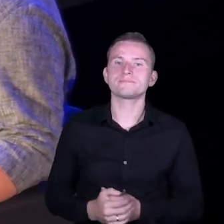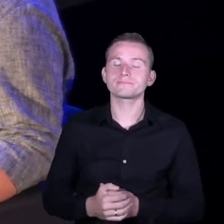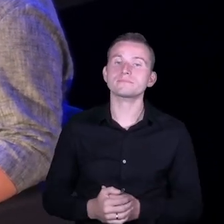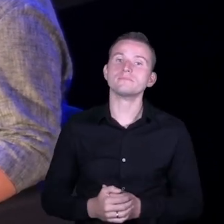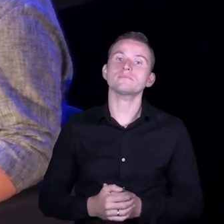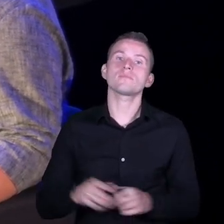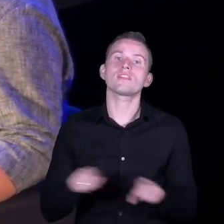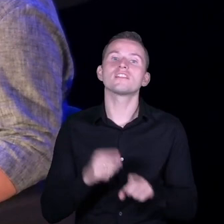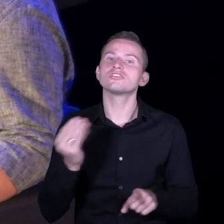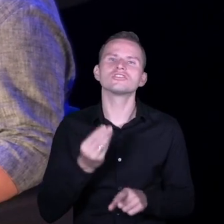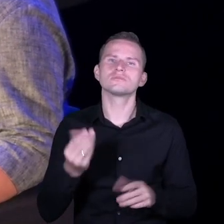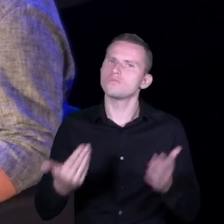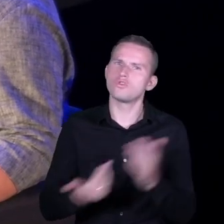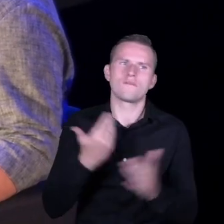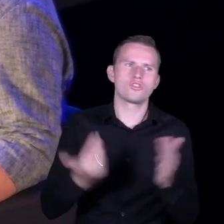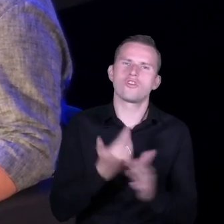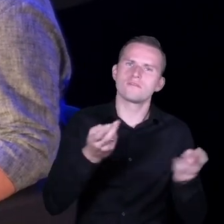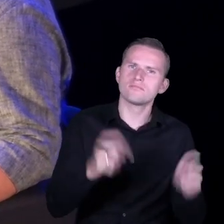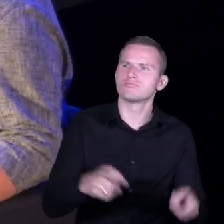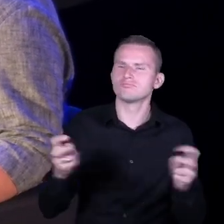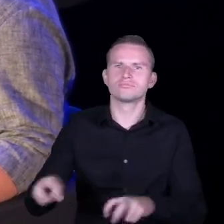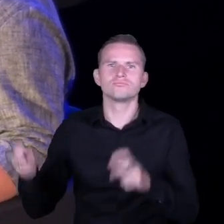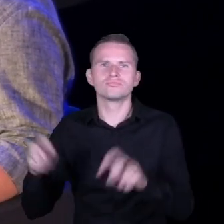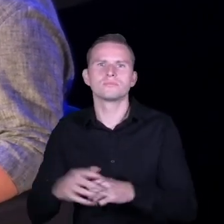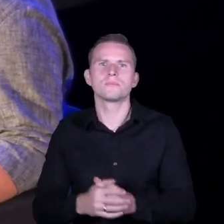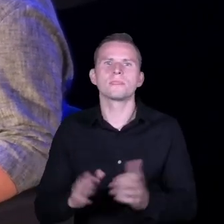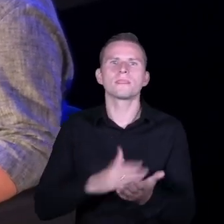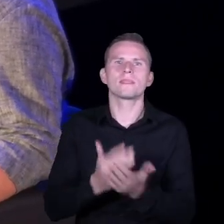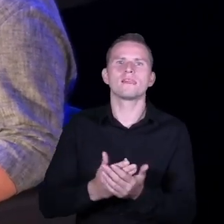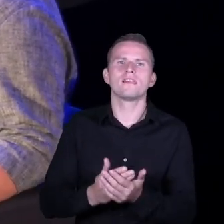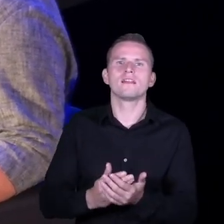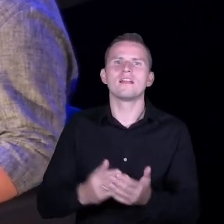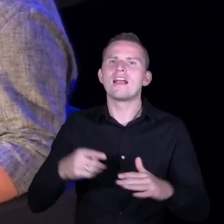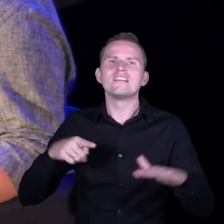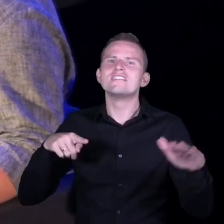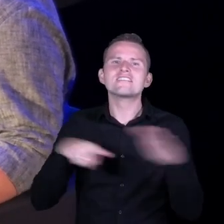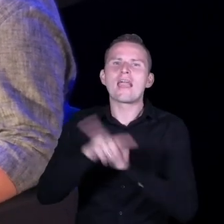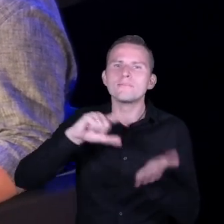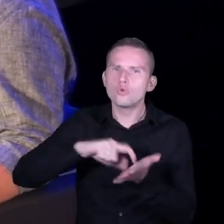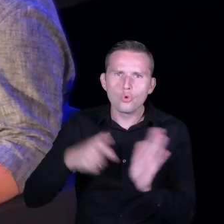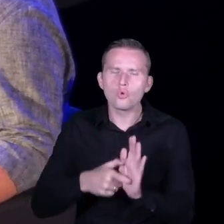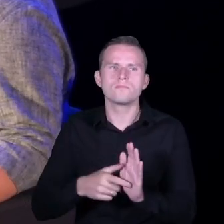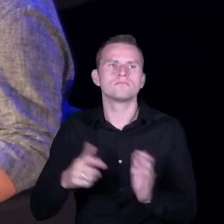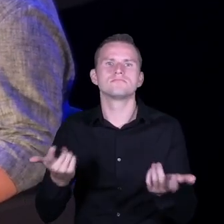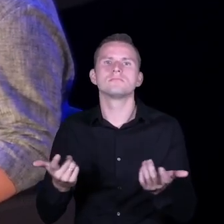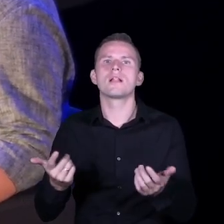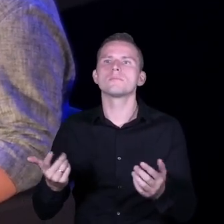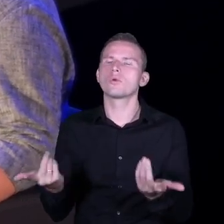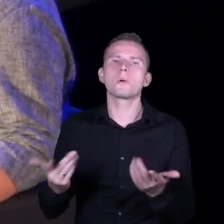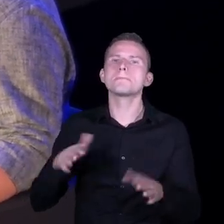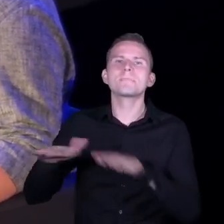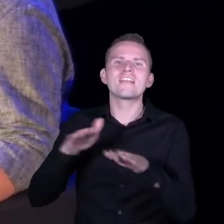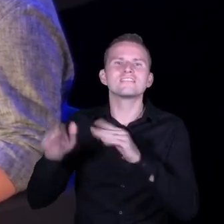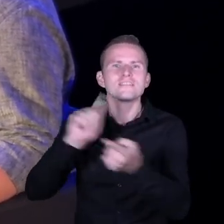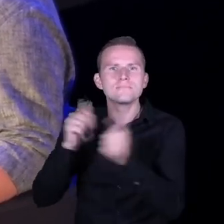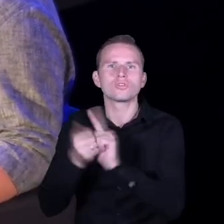w ten sposób, bardzo dzieciom podobały się escape roomy, pokoje zagadek, miejsca spotkań, więc w ramach tego